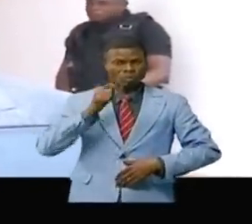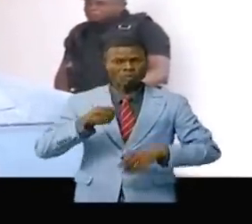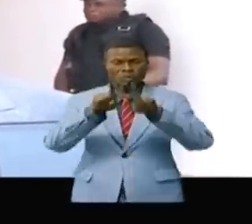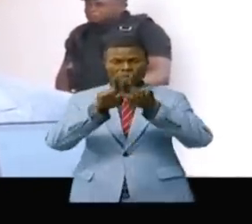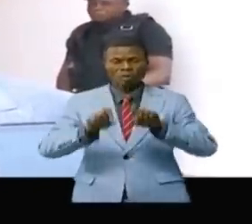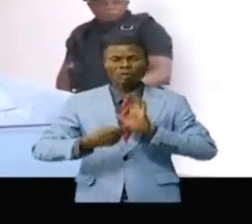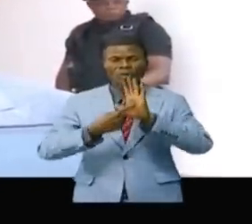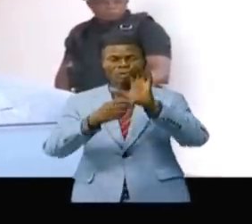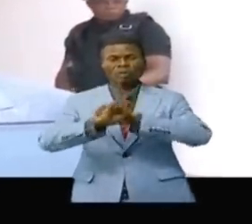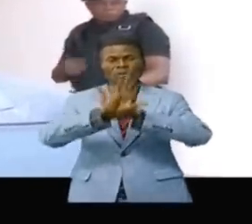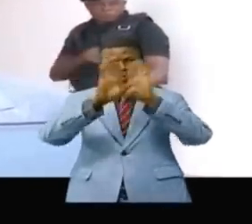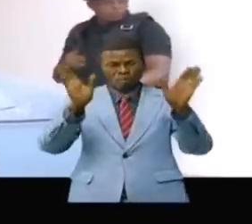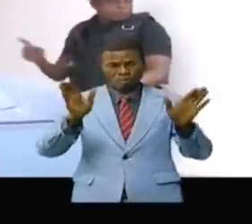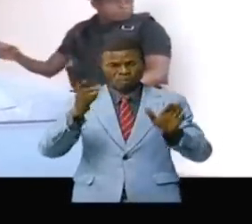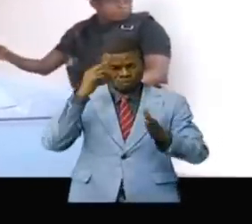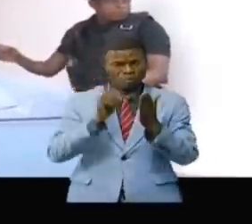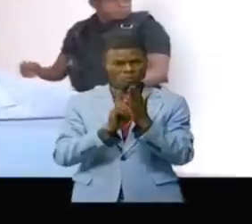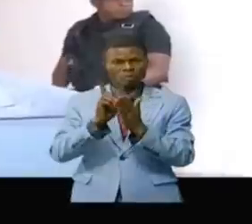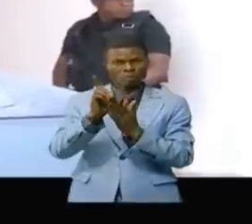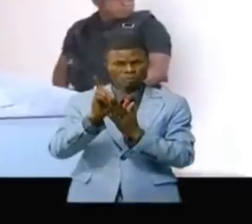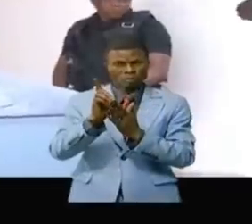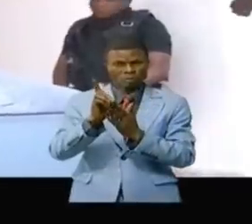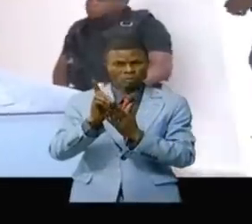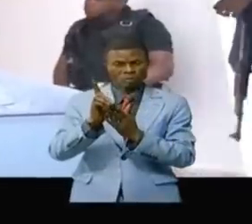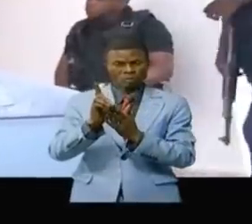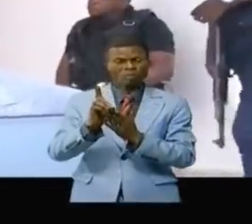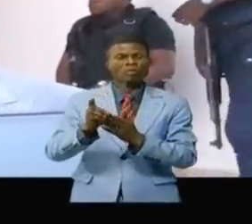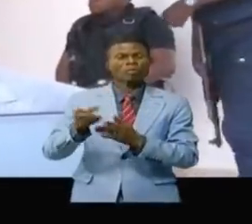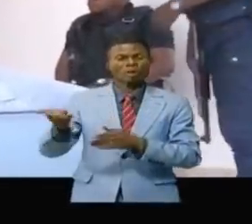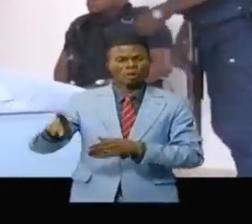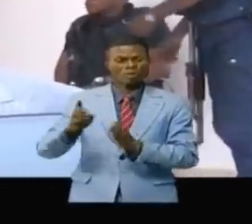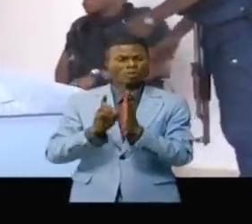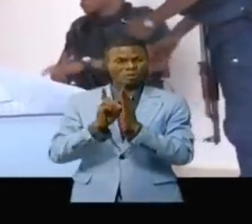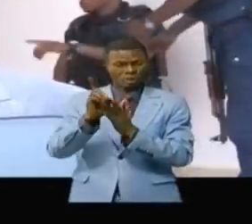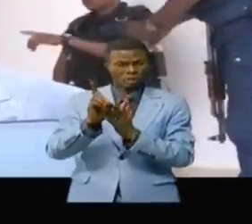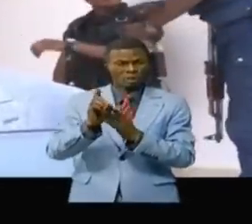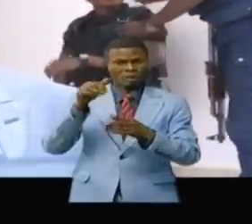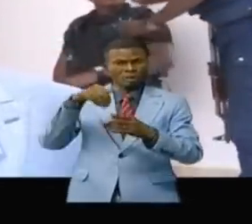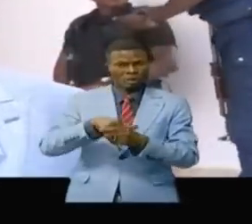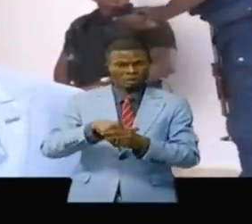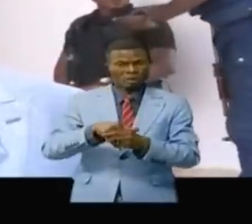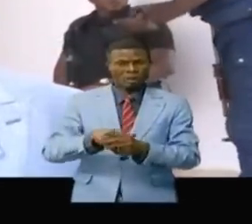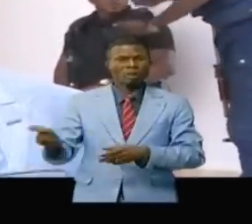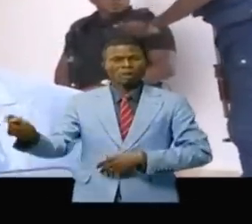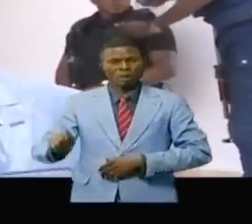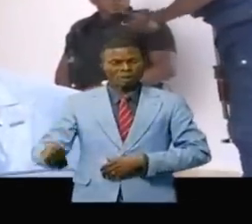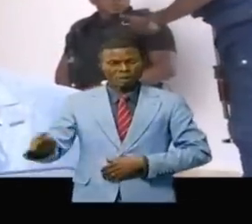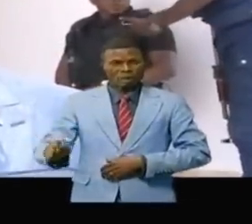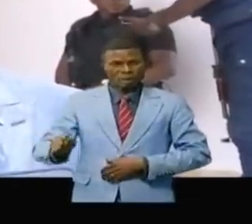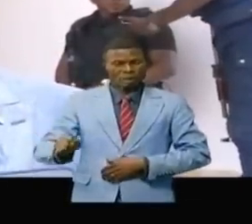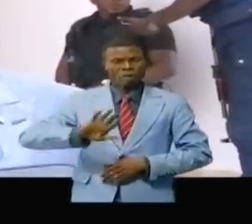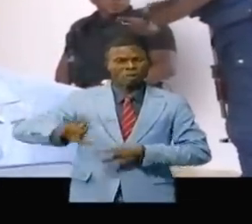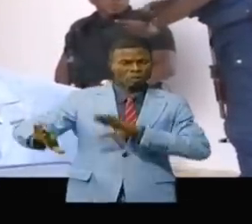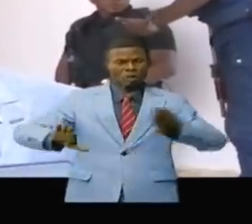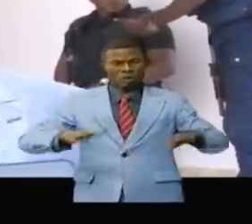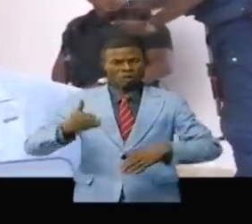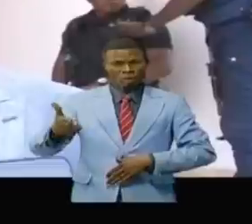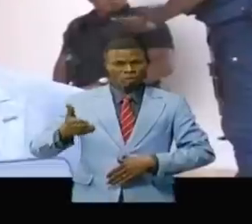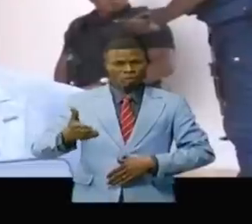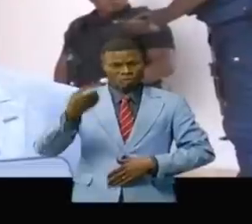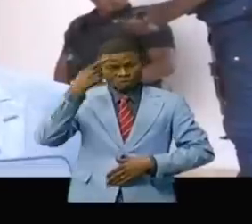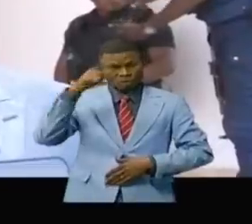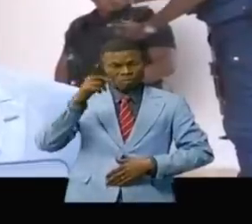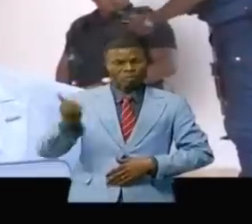transparence, pour booster la décentralisation au niveau des entités territoriales décentralisées, parce que pour